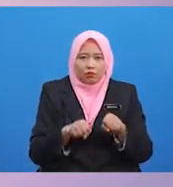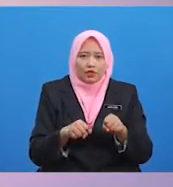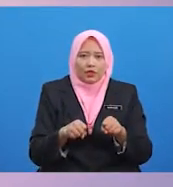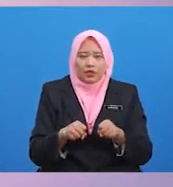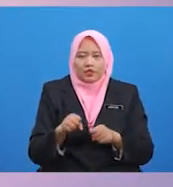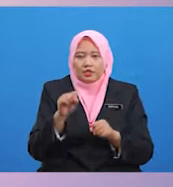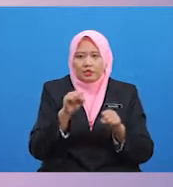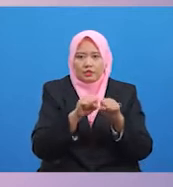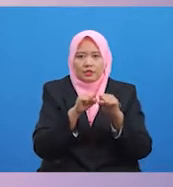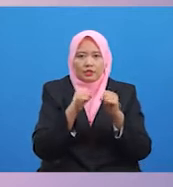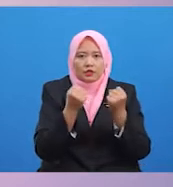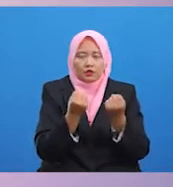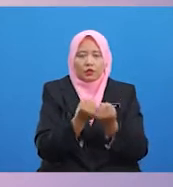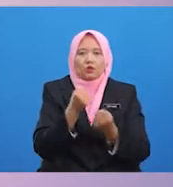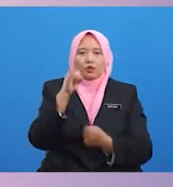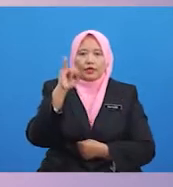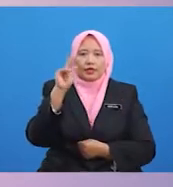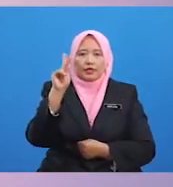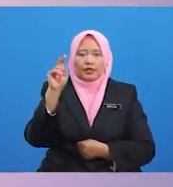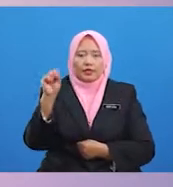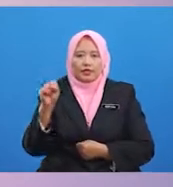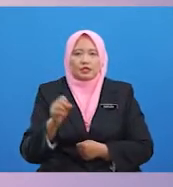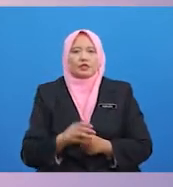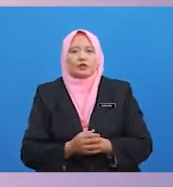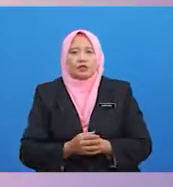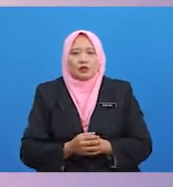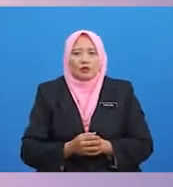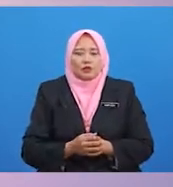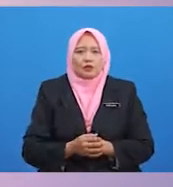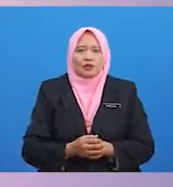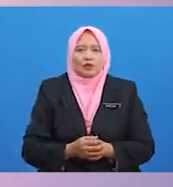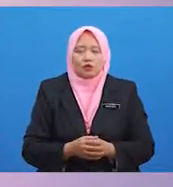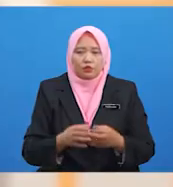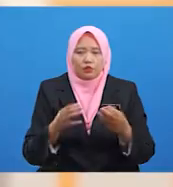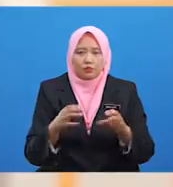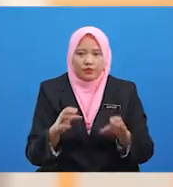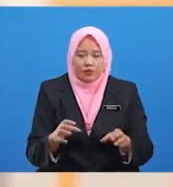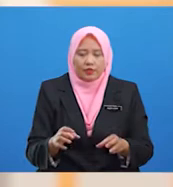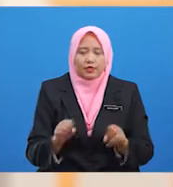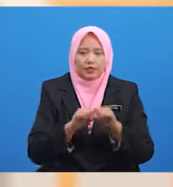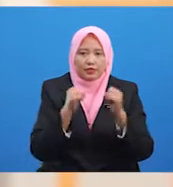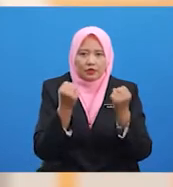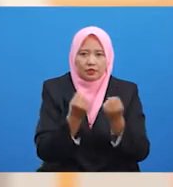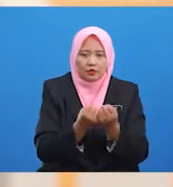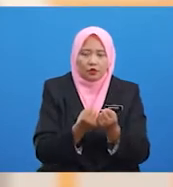Yang kedua, menggalakkan pengeluaran sektor pertanian seperti